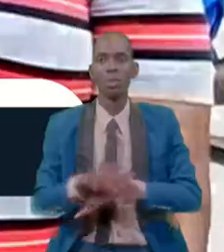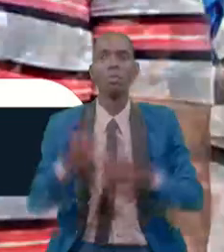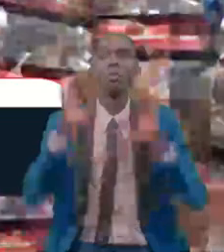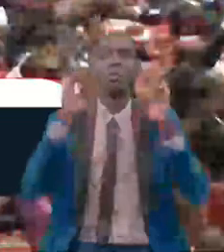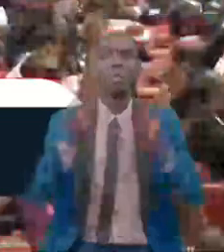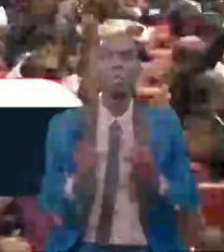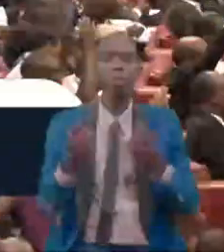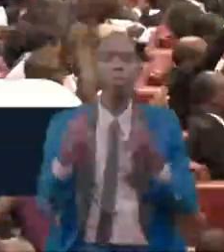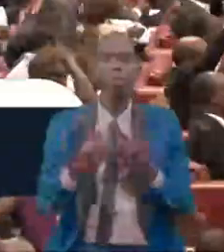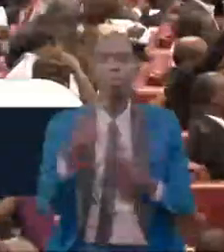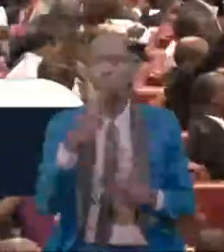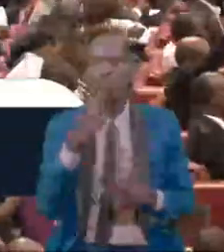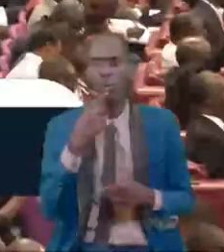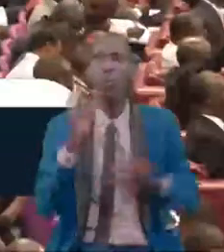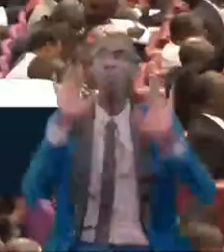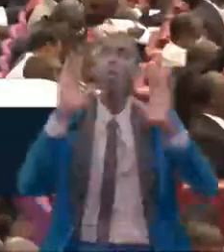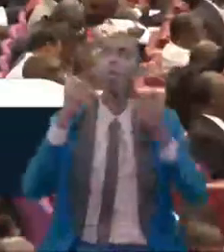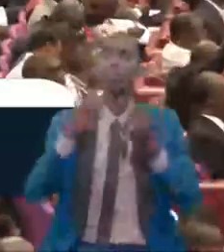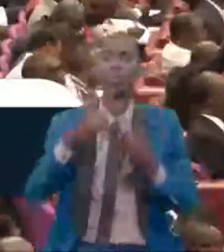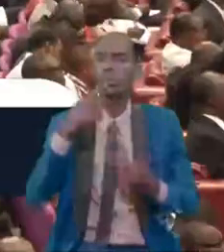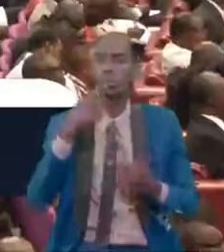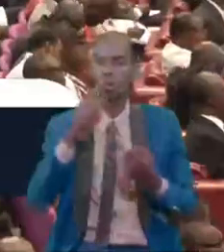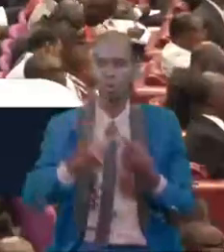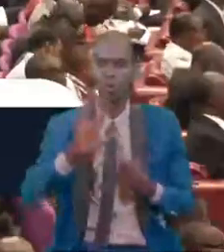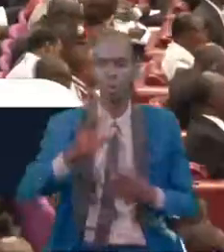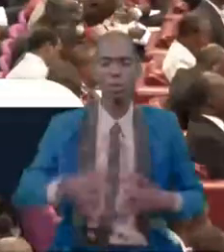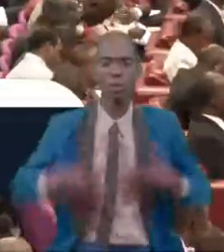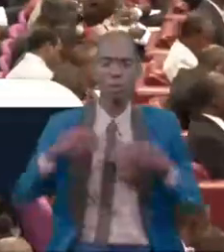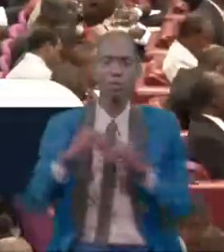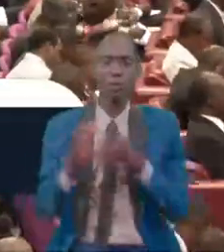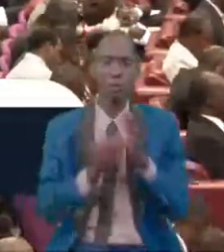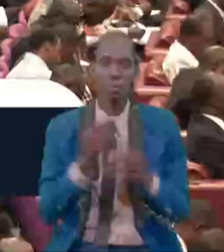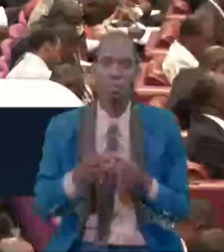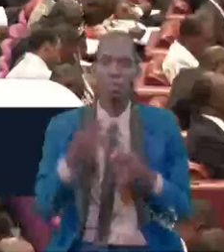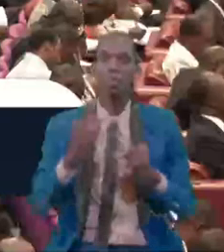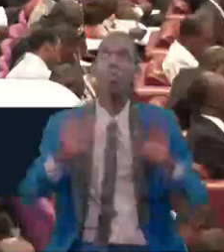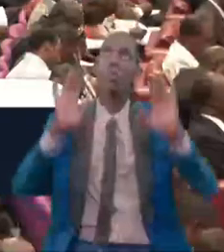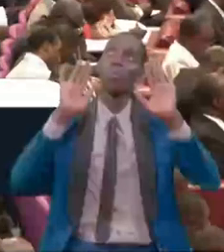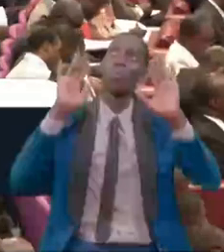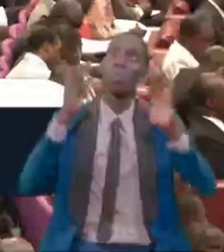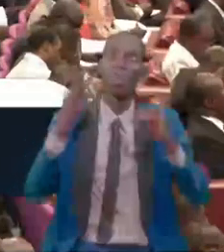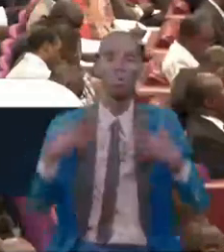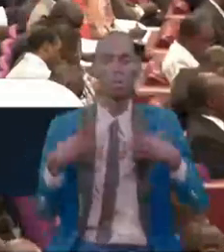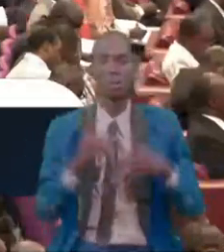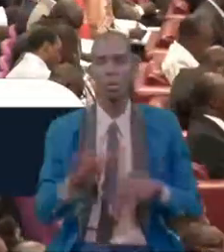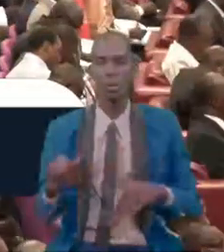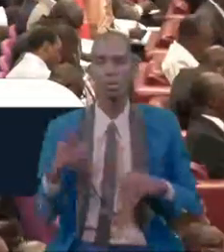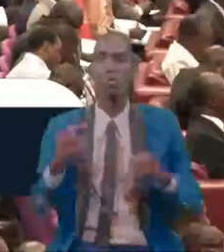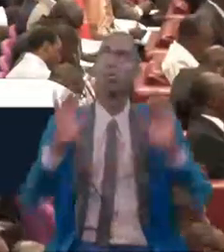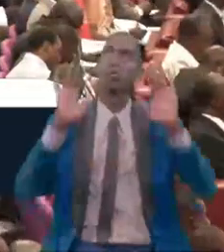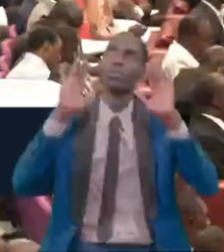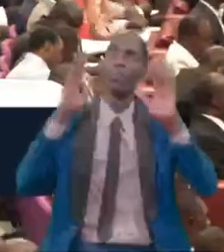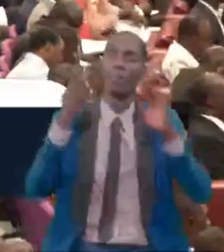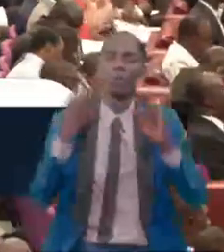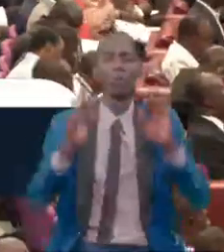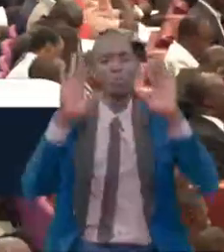d'où viendront ces merveilles sur votre vie? Les merveilles de la guérison, la merveille